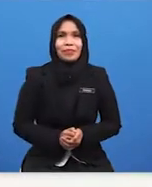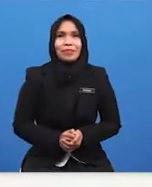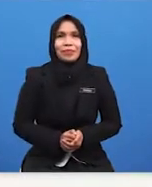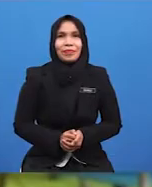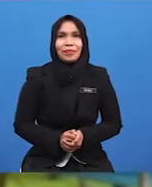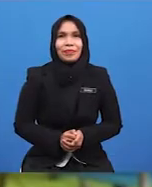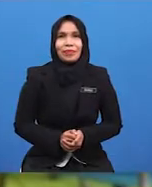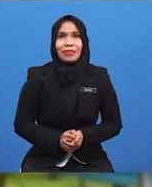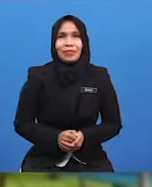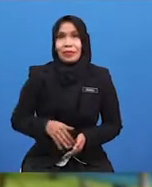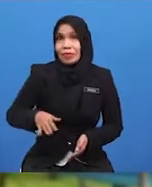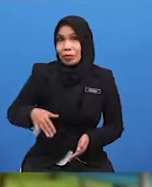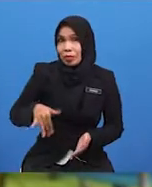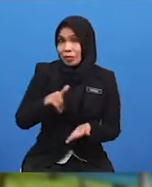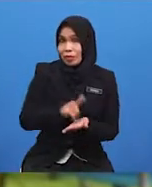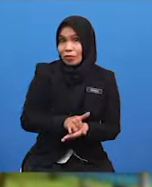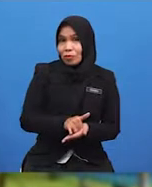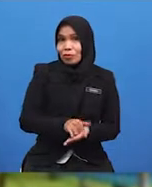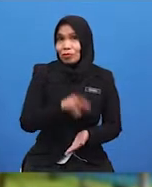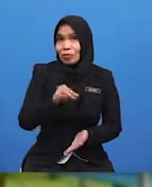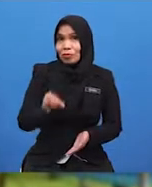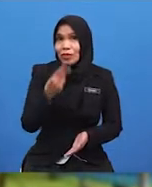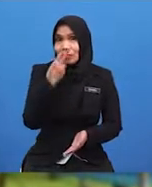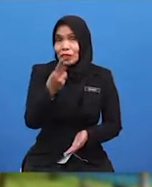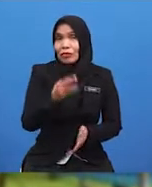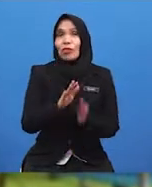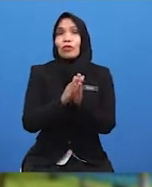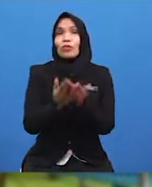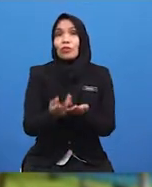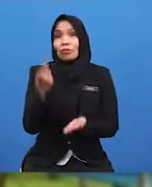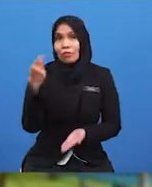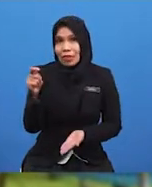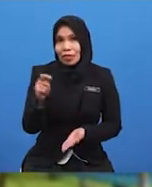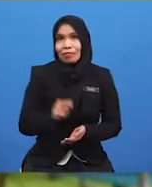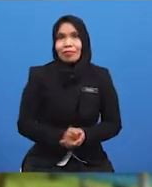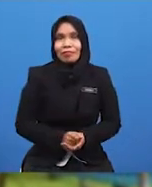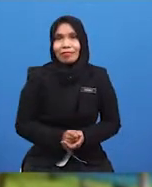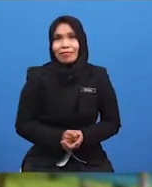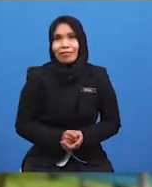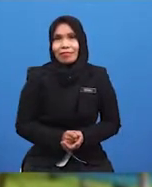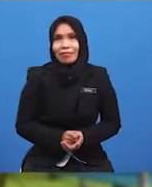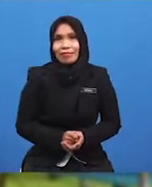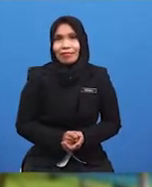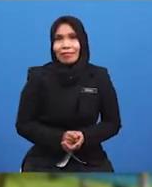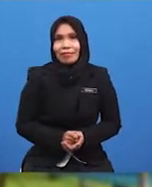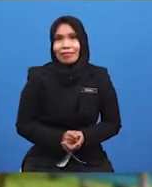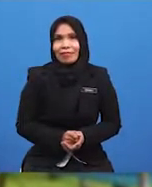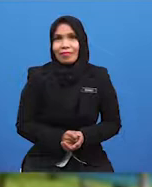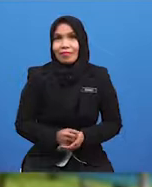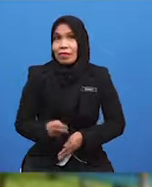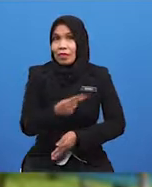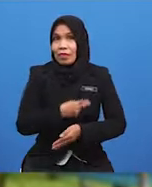murid-murid siderojo buku teks pendidikan moral sekolah kebangsaan tahun satu alamat